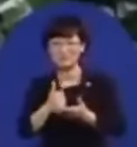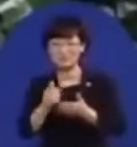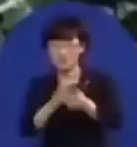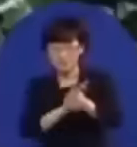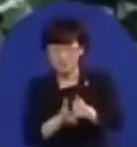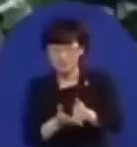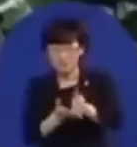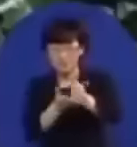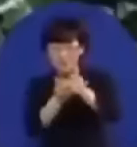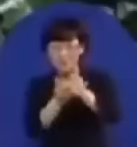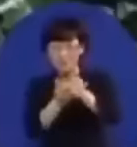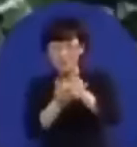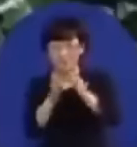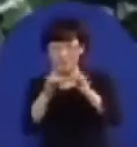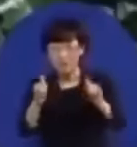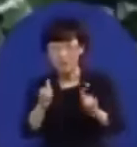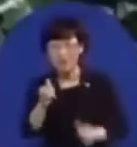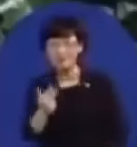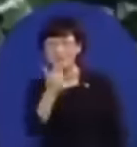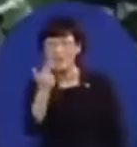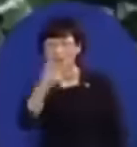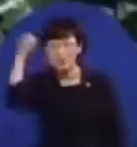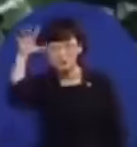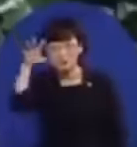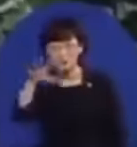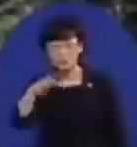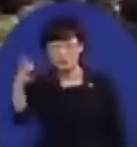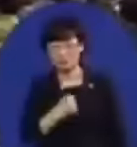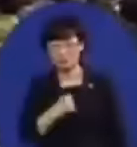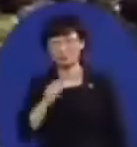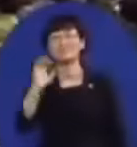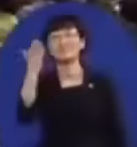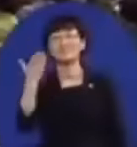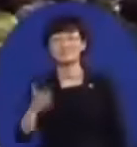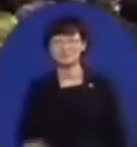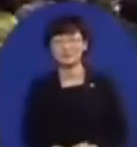경외한 자는 생명과 빛을 얻게 되는 것입니다.